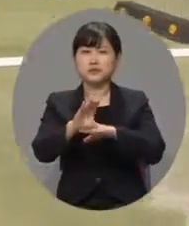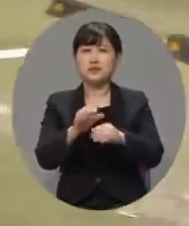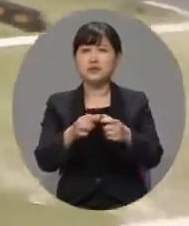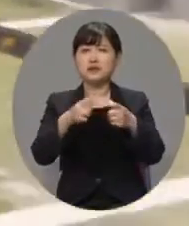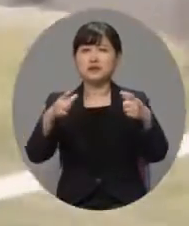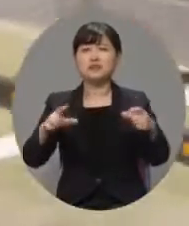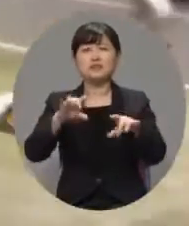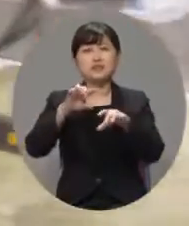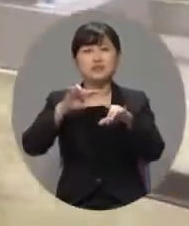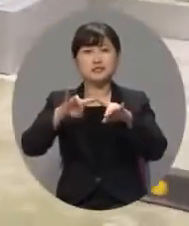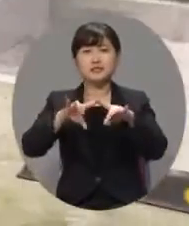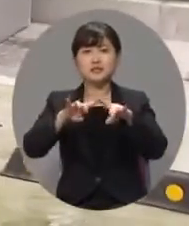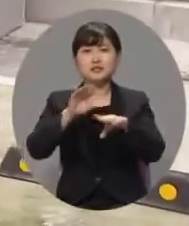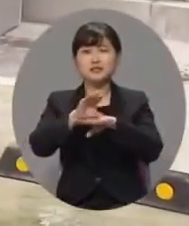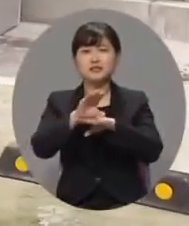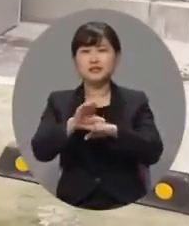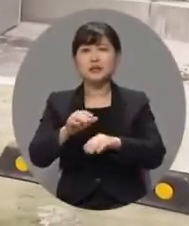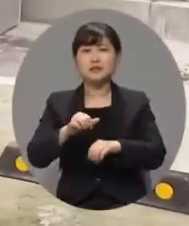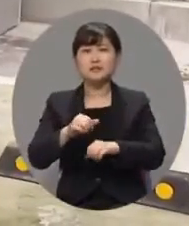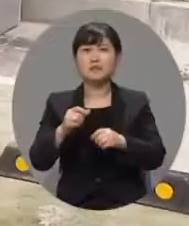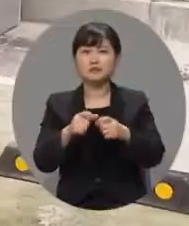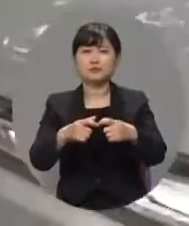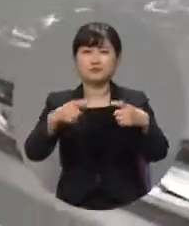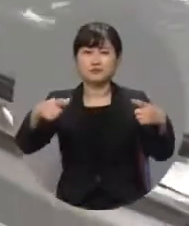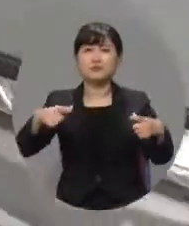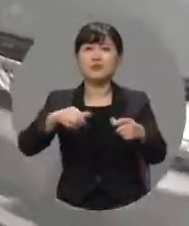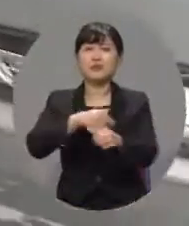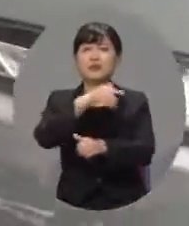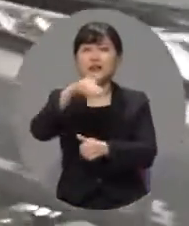인프라 구축은 후순위로 밀릴 수 있다는 우려감도